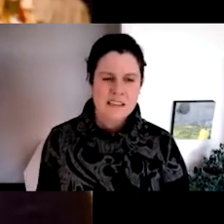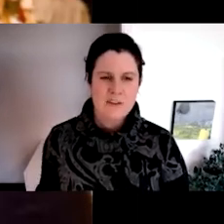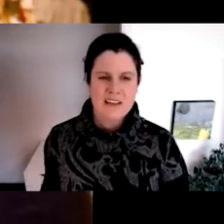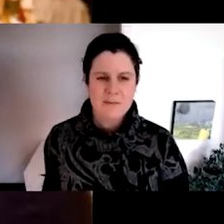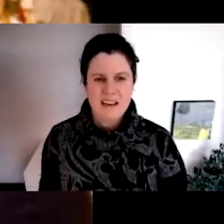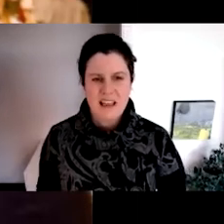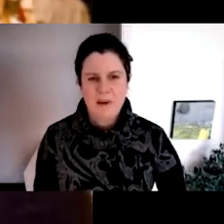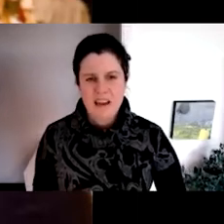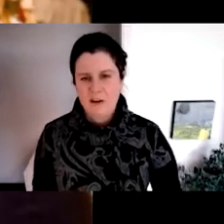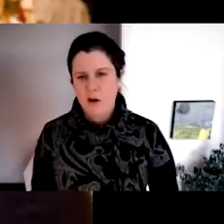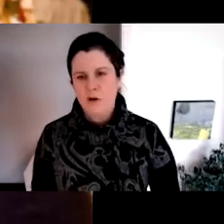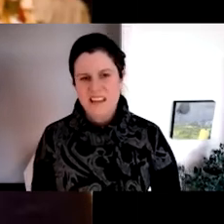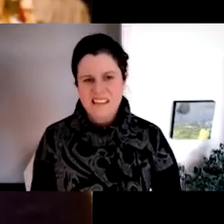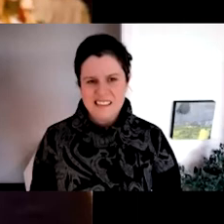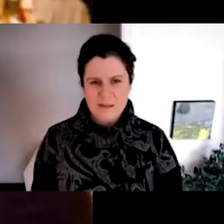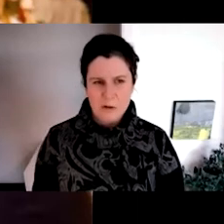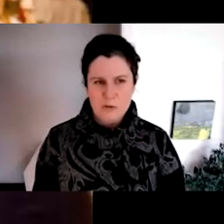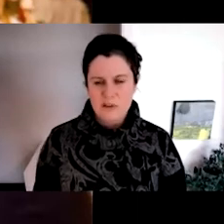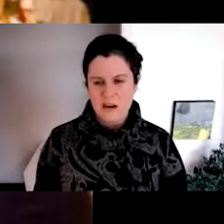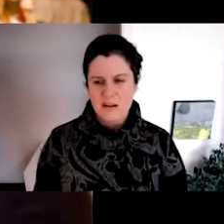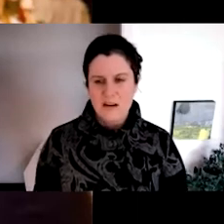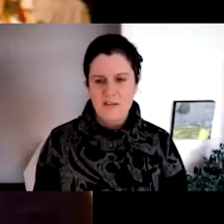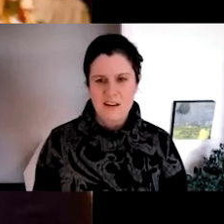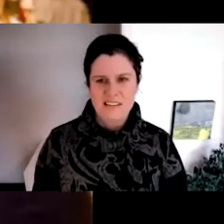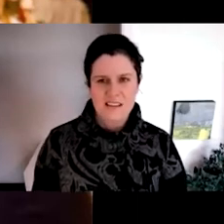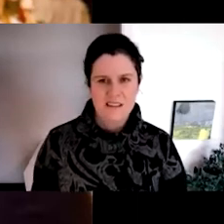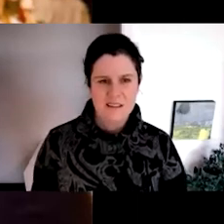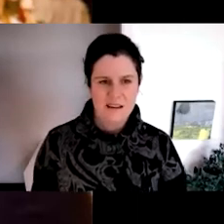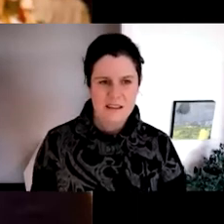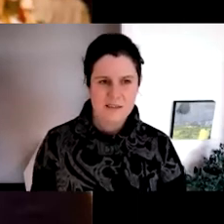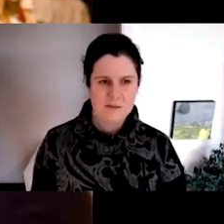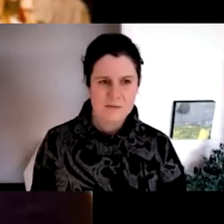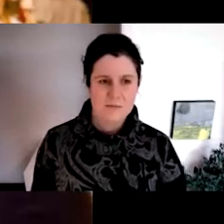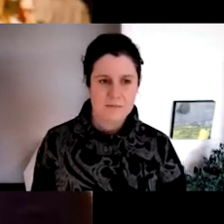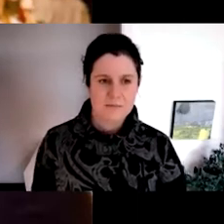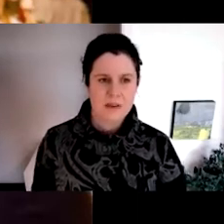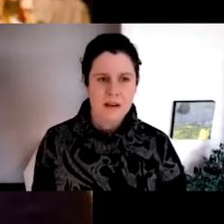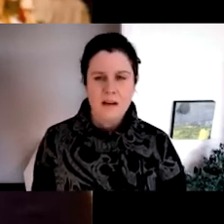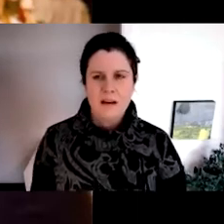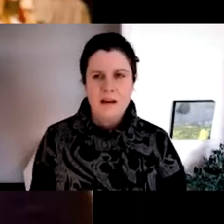grâce à une équipe d'interprètes le cours est accessible en tout temps en français et en LSQ